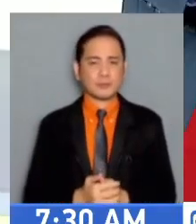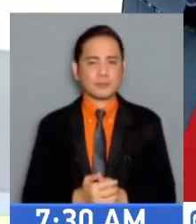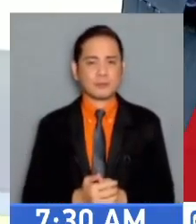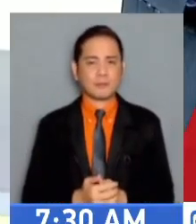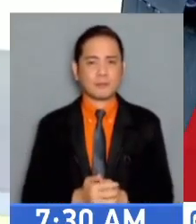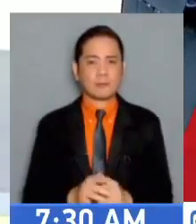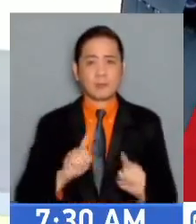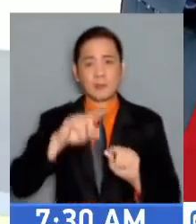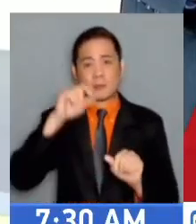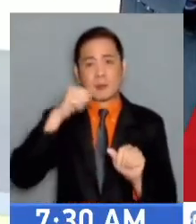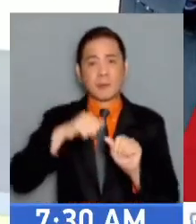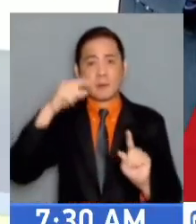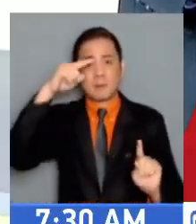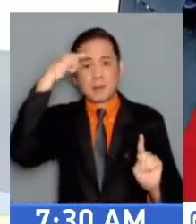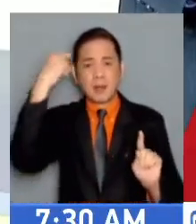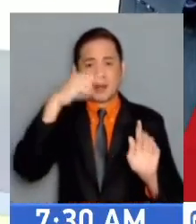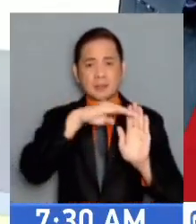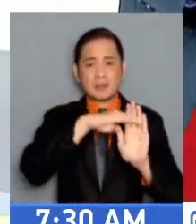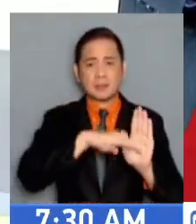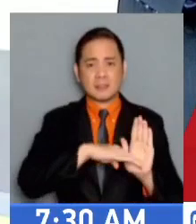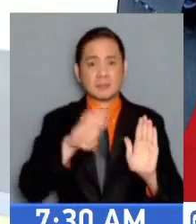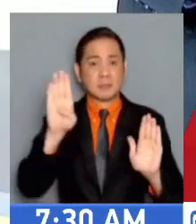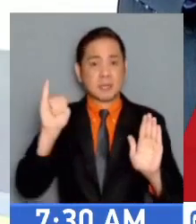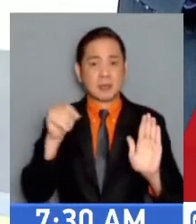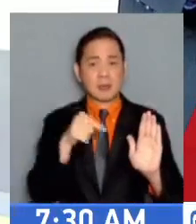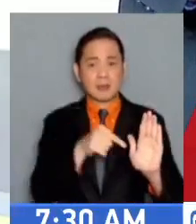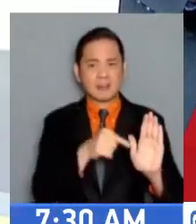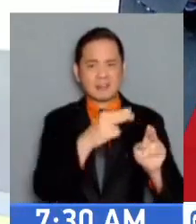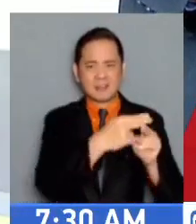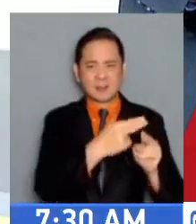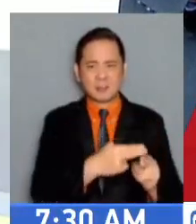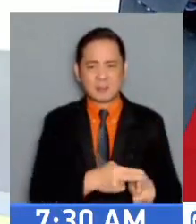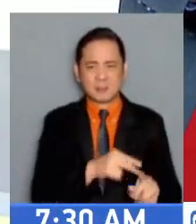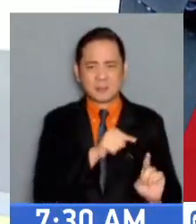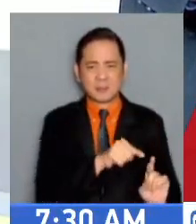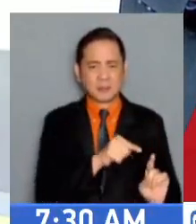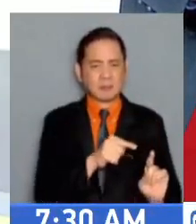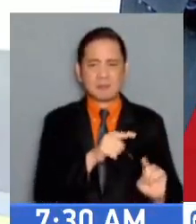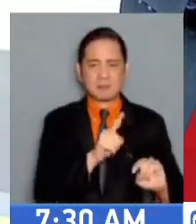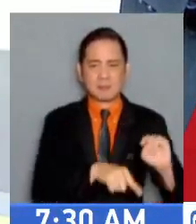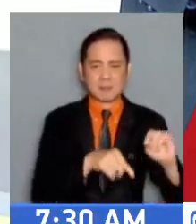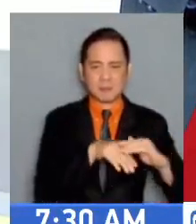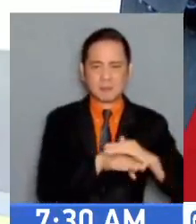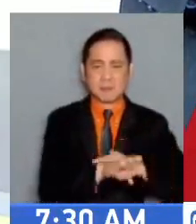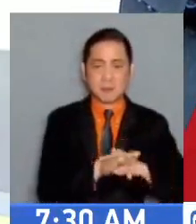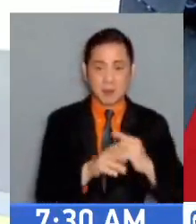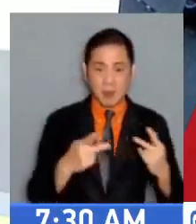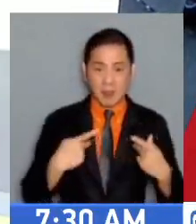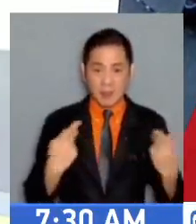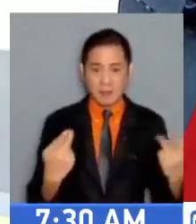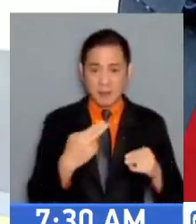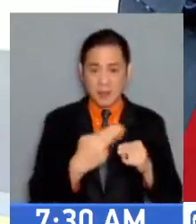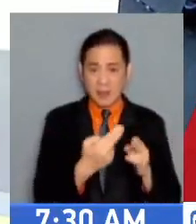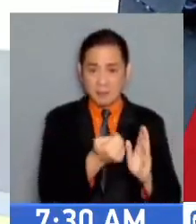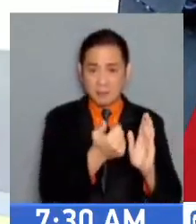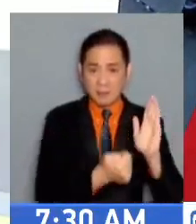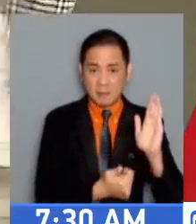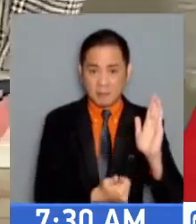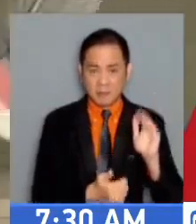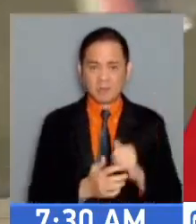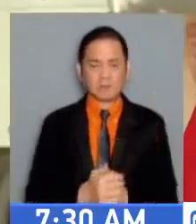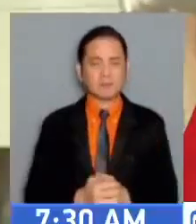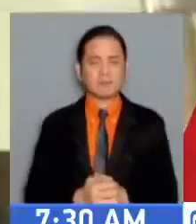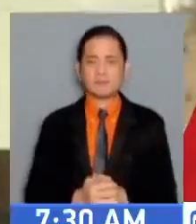nasa Bureau of Immigration, wala ba kayo napansing natatanggal? So far po, wala naman po tayong nakikita ng